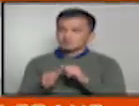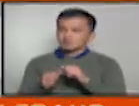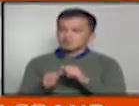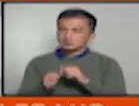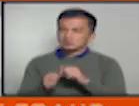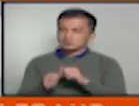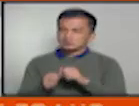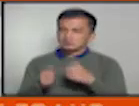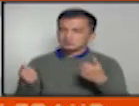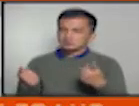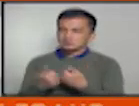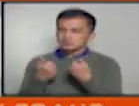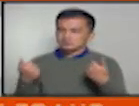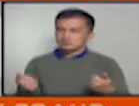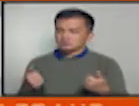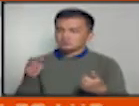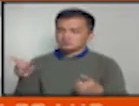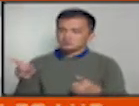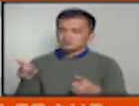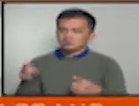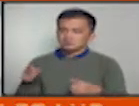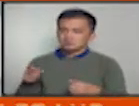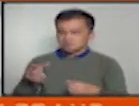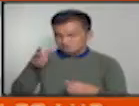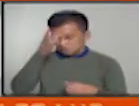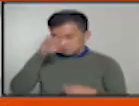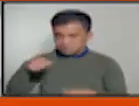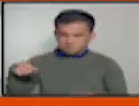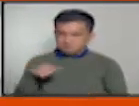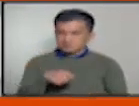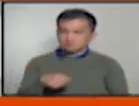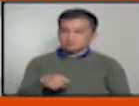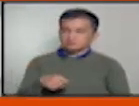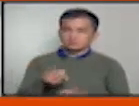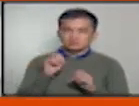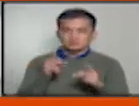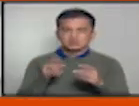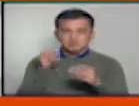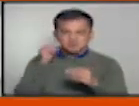yung aksidenteng nasaksak po ng tatay ko. Okay.